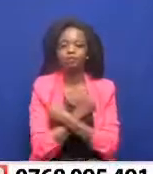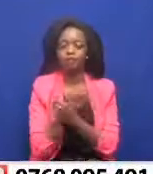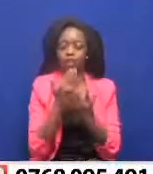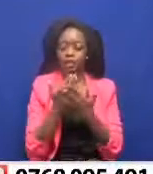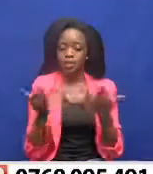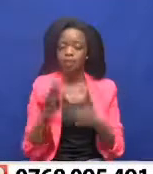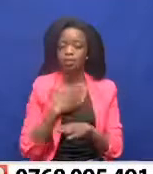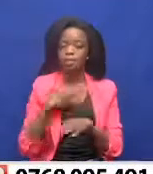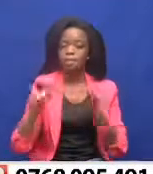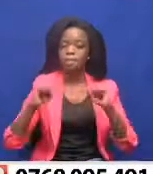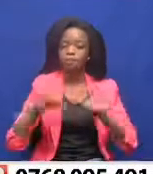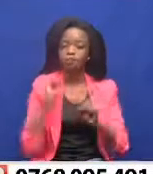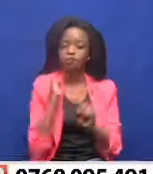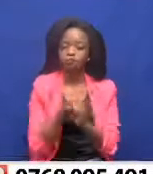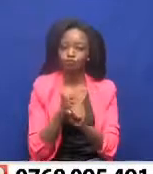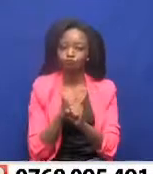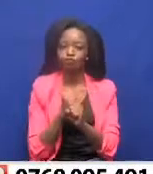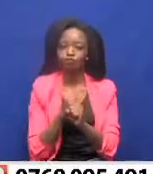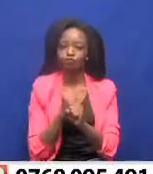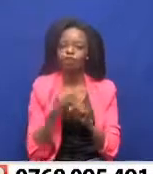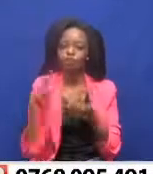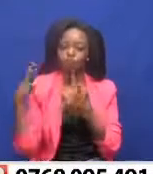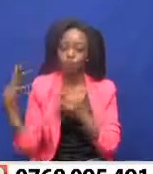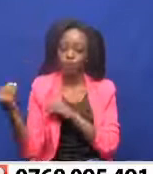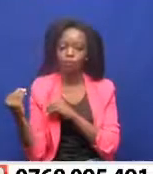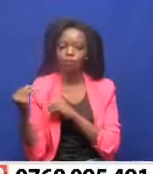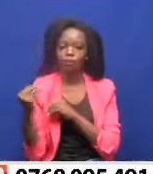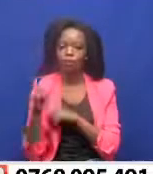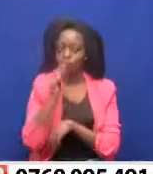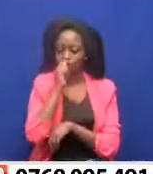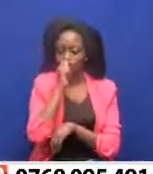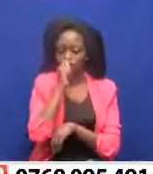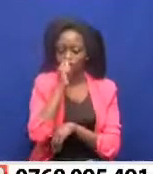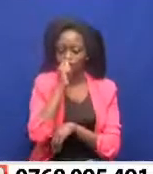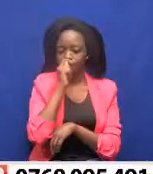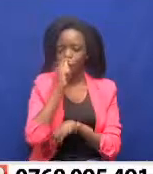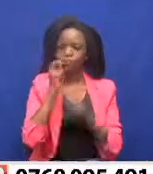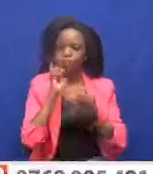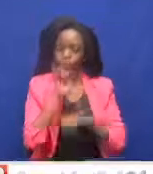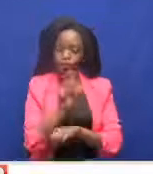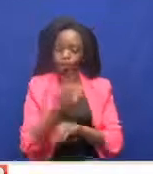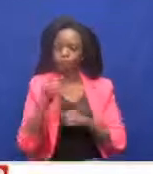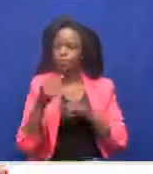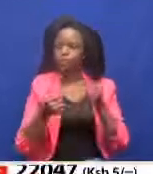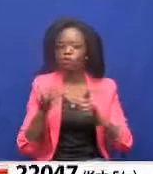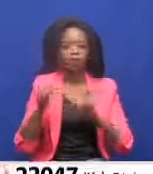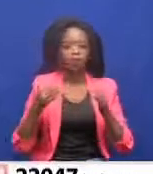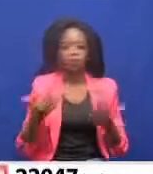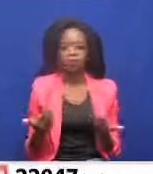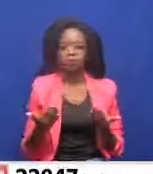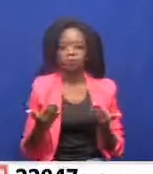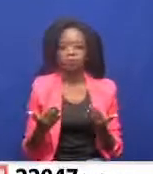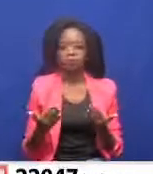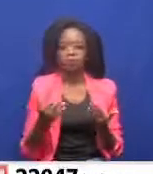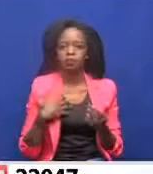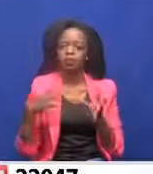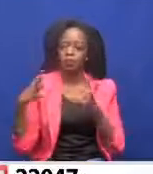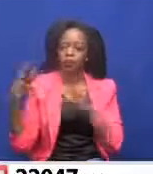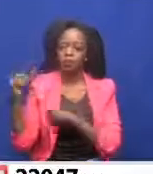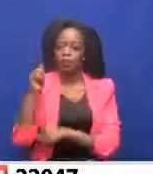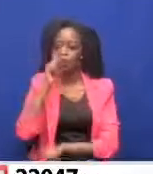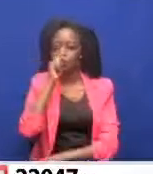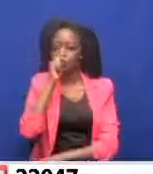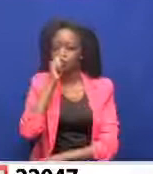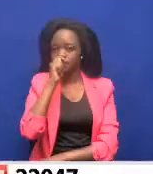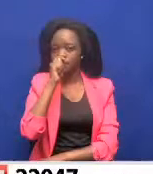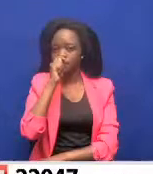fanya, acha nikimbie Dar es Salaam. Niende niangalie kunaendaje. Nikaenda da, ile